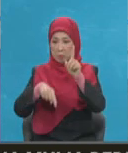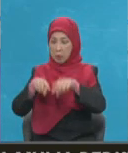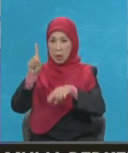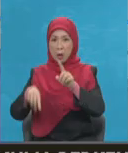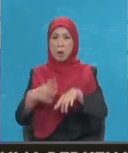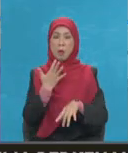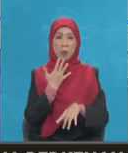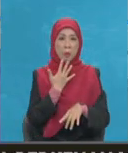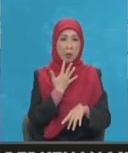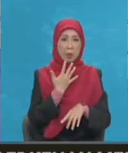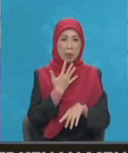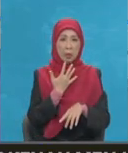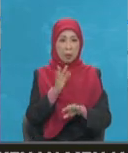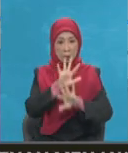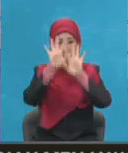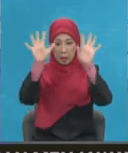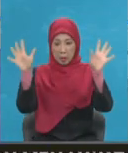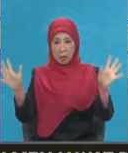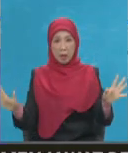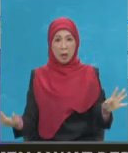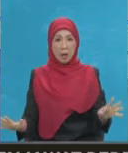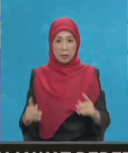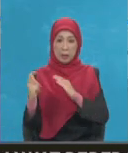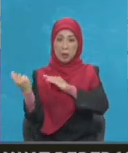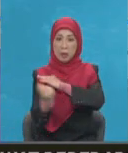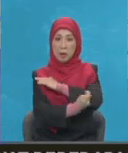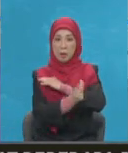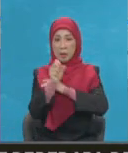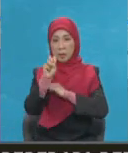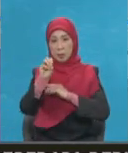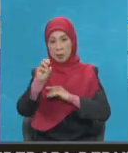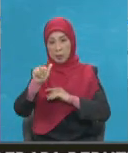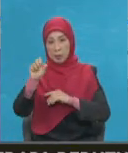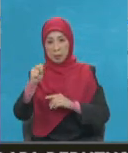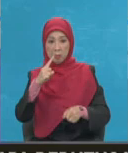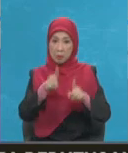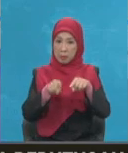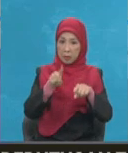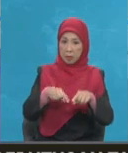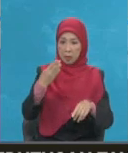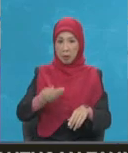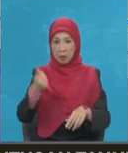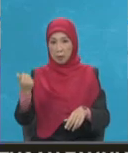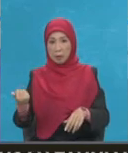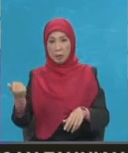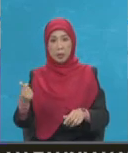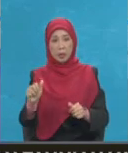dan warna yang menghiasi Taman Haji Semuda Omar Ali Saifuddin. Pelbagai jenis peralatan digunakan bagi